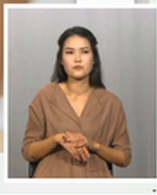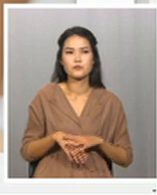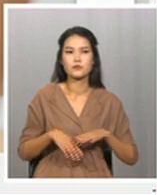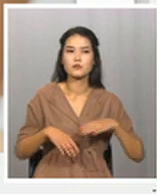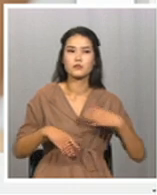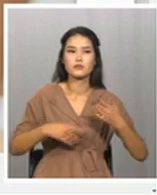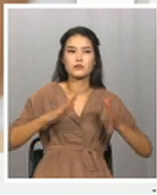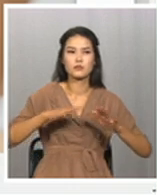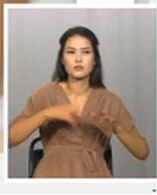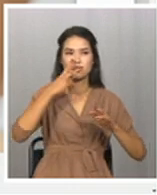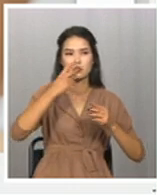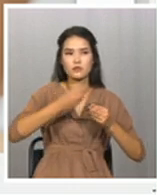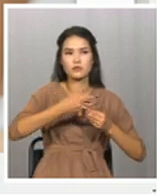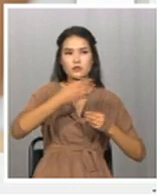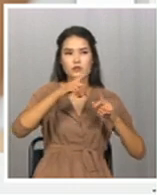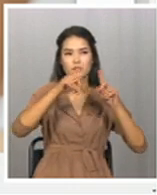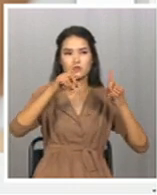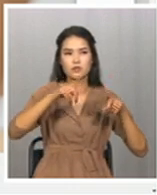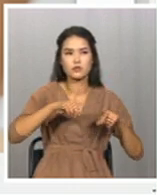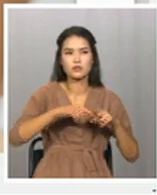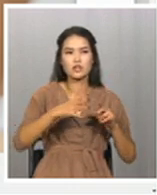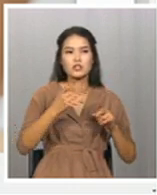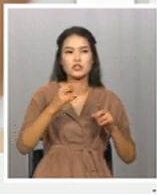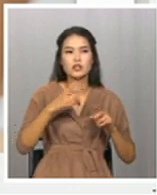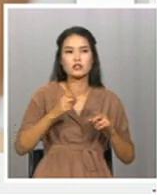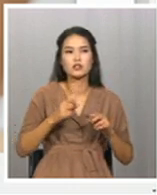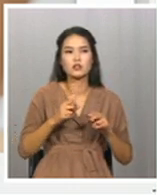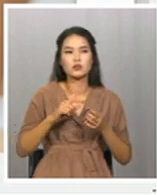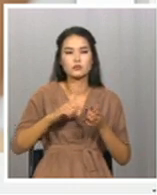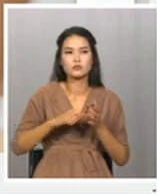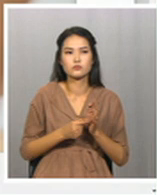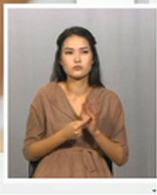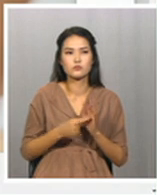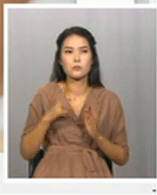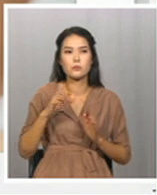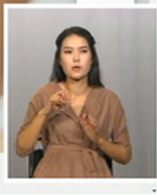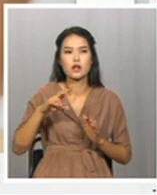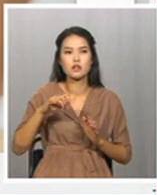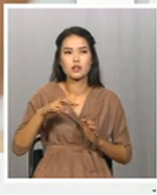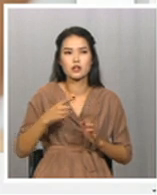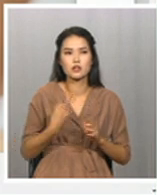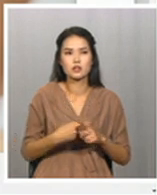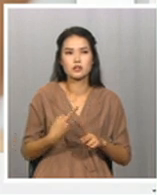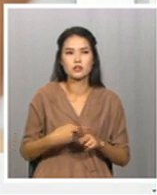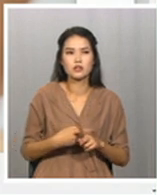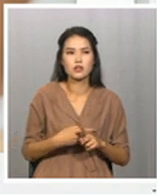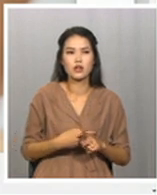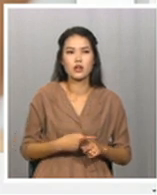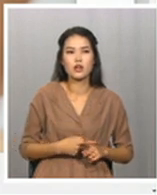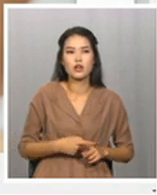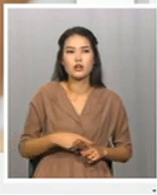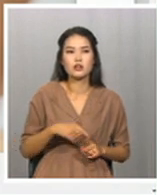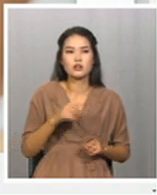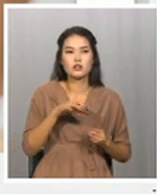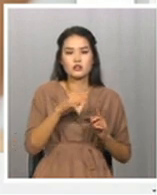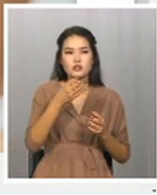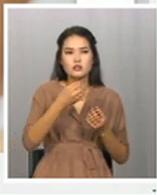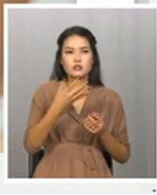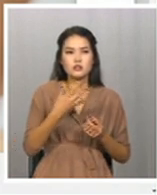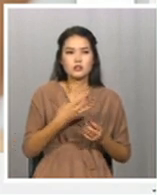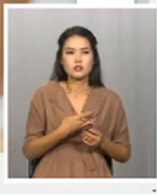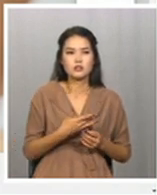негізгі панелде орналасқан сайтты өңдеу панелі деп аталады. Мәзір мен парақшаларды,